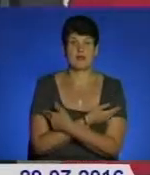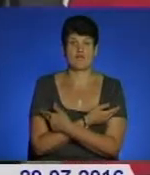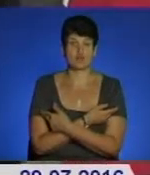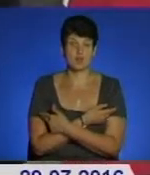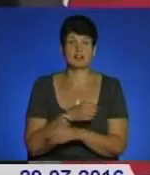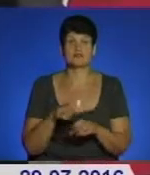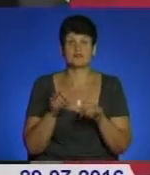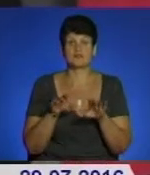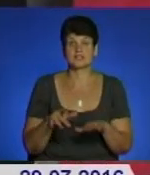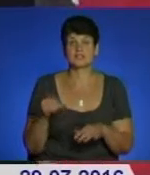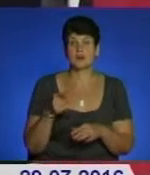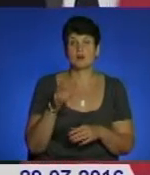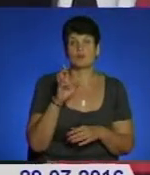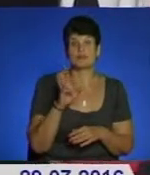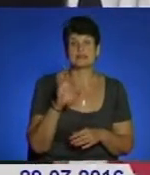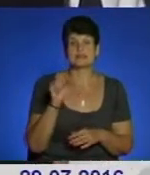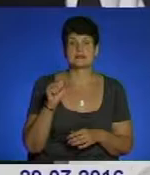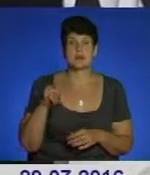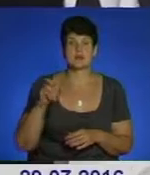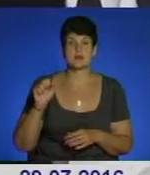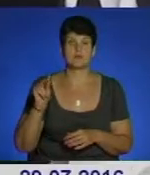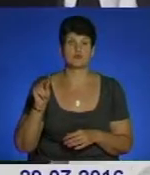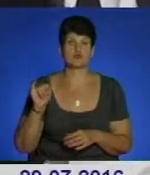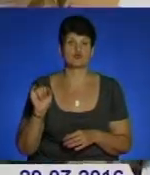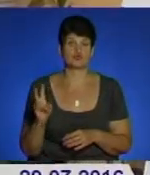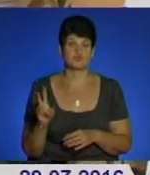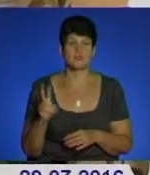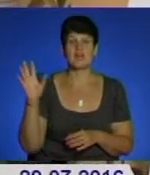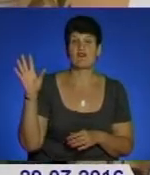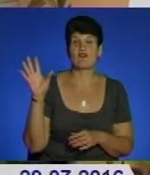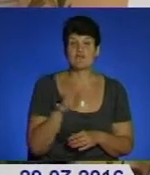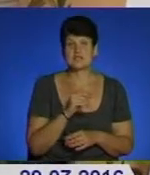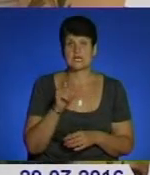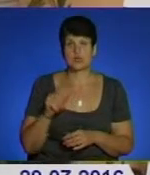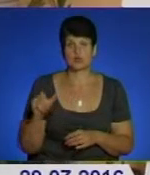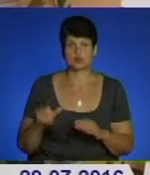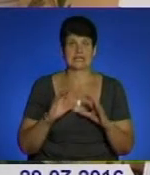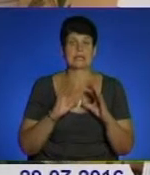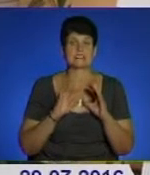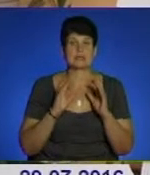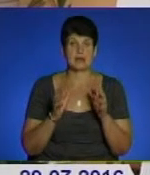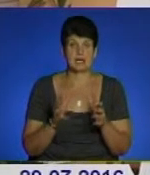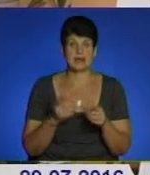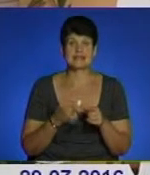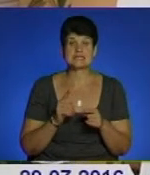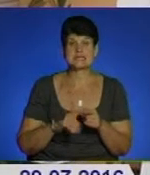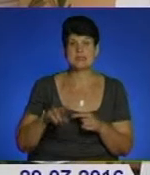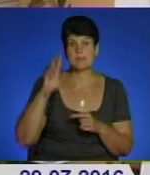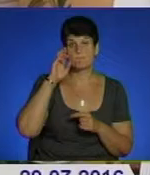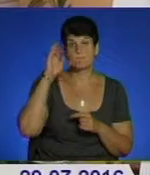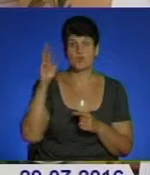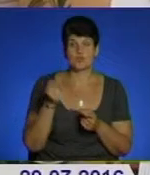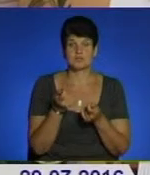вирішив тернополянин Борис Салапчук. Всі люди на землі – це Божі